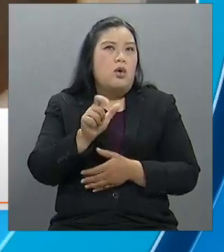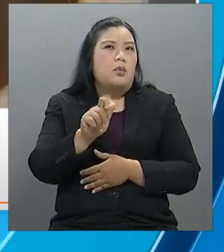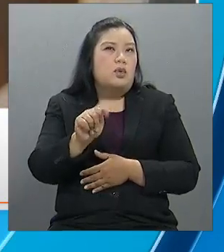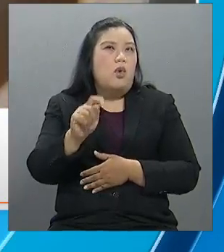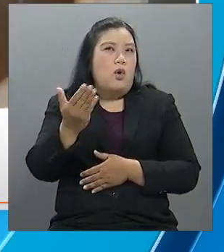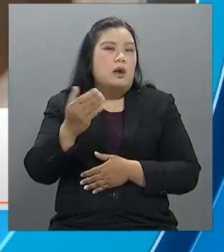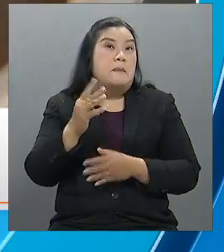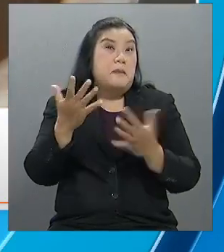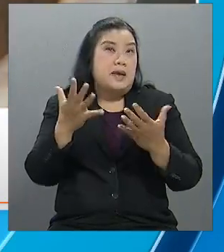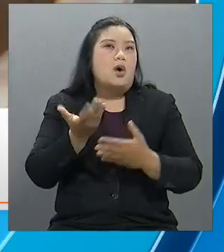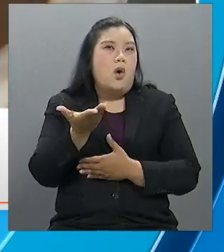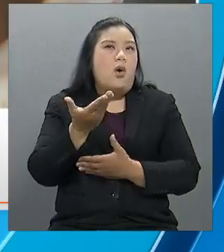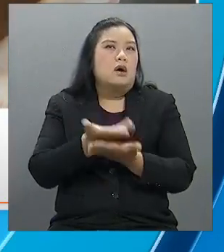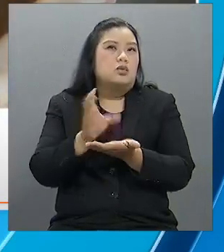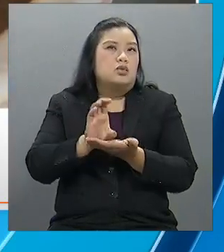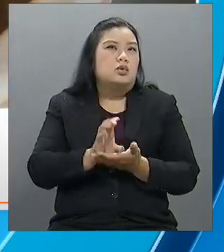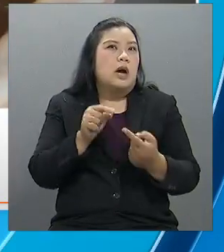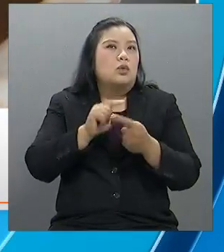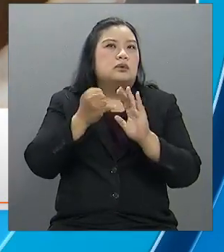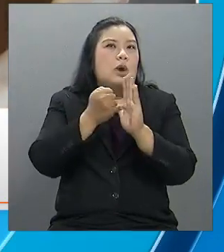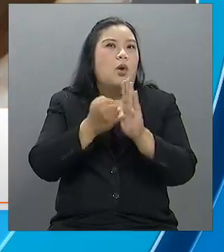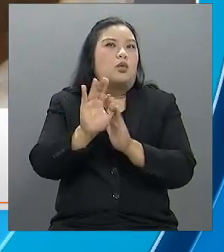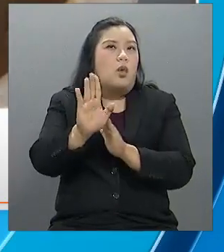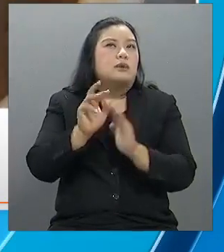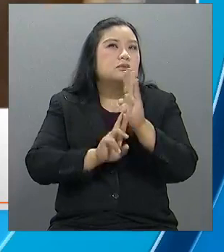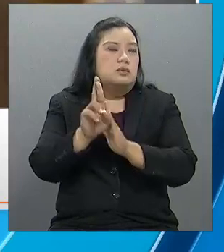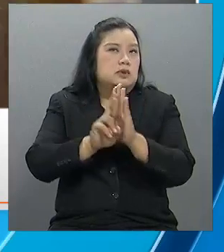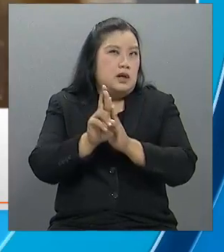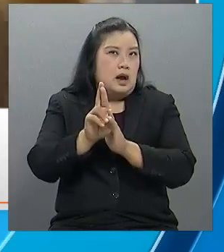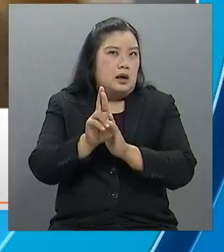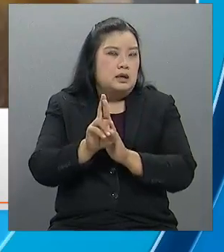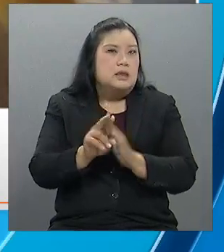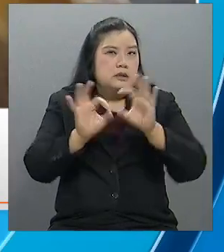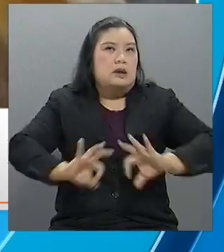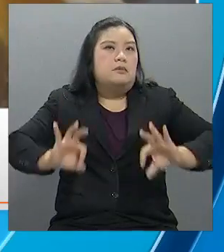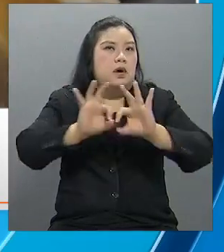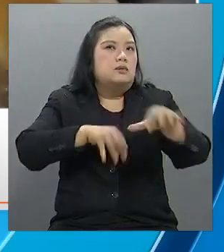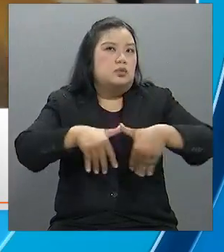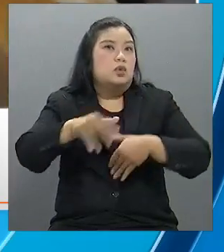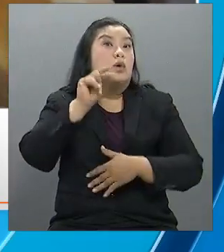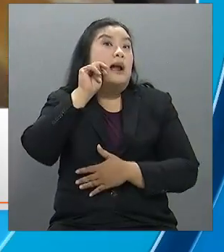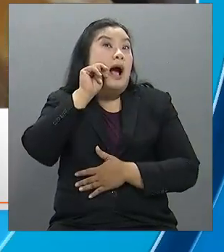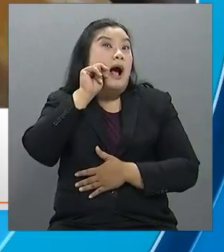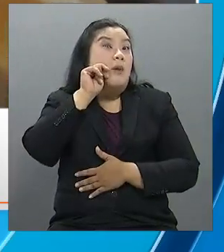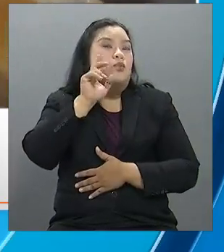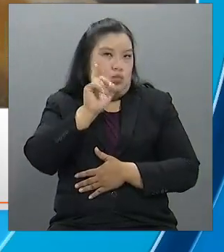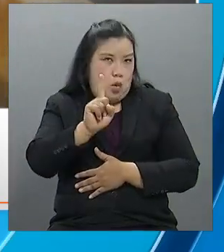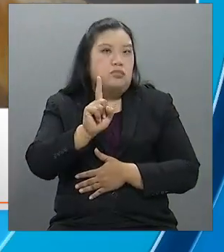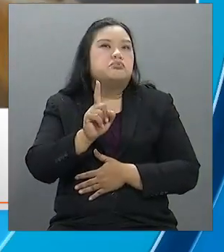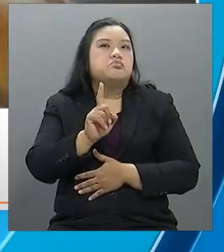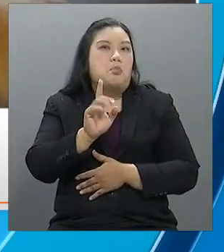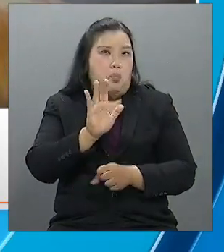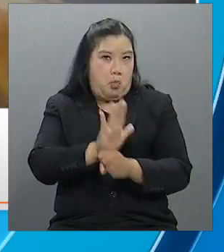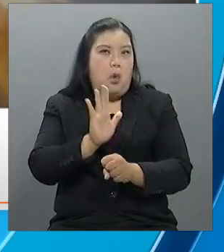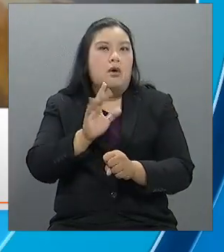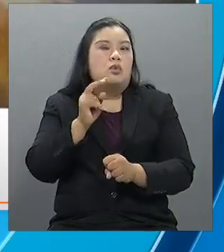ลท่านให้นโยบายว่าน้ำอุปโภคบริโภคต้องไม่ขาดแคลน ครับ ตอนนี้น่าจะเป็นแนวเพื่อก็ต้องดูแลเป็น